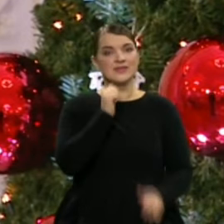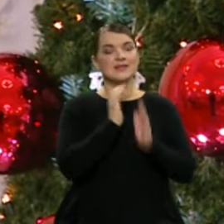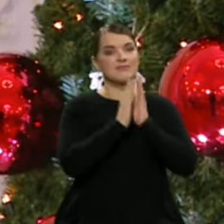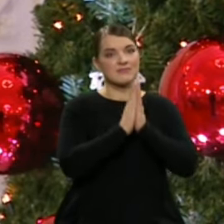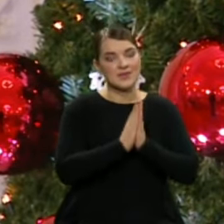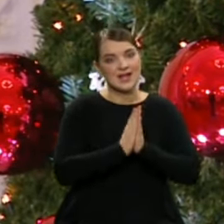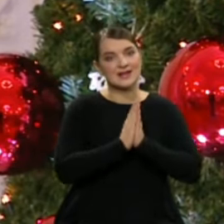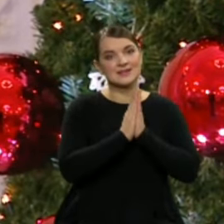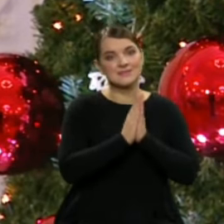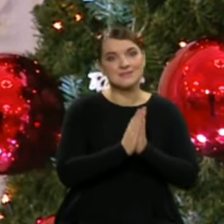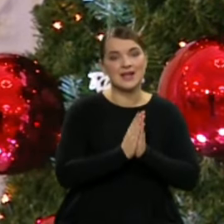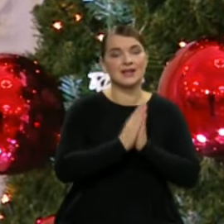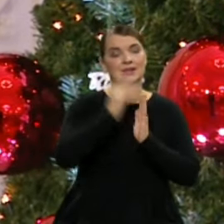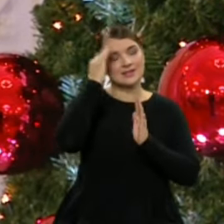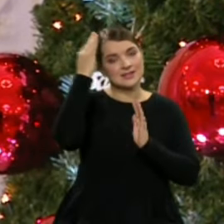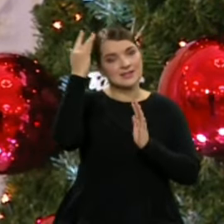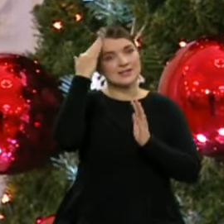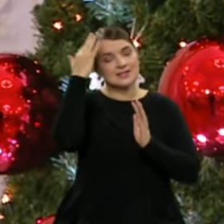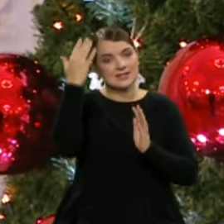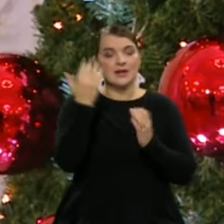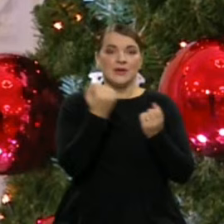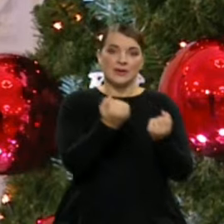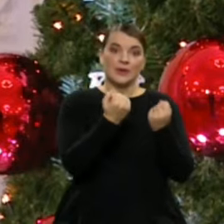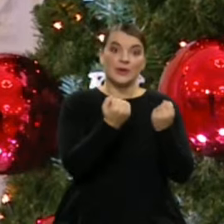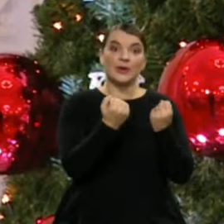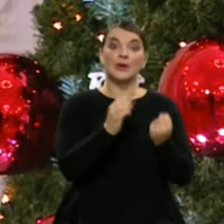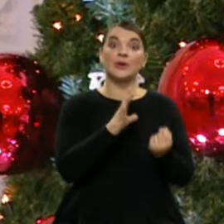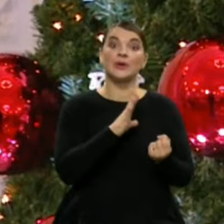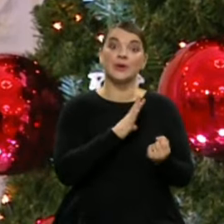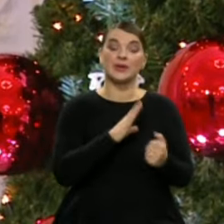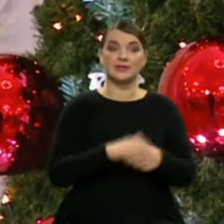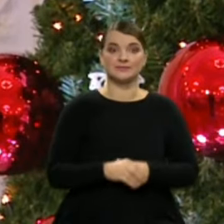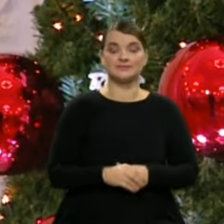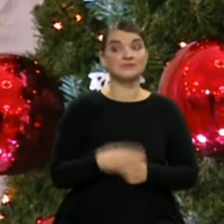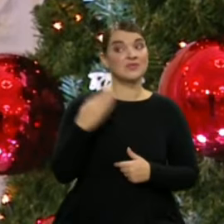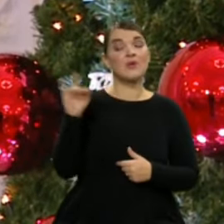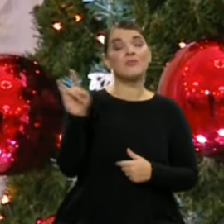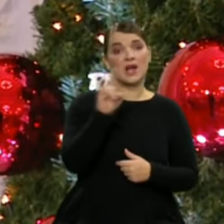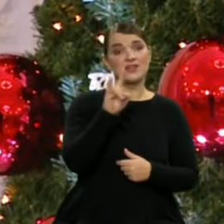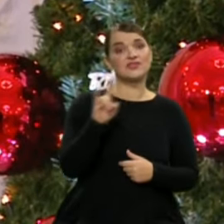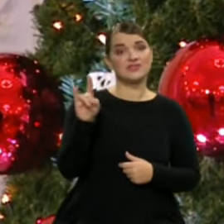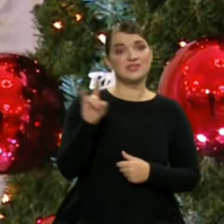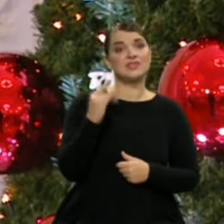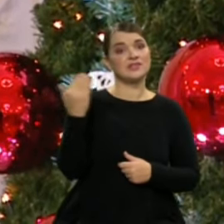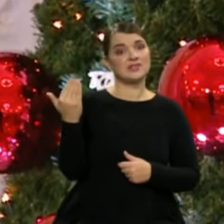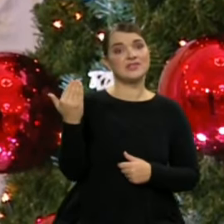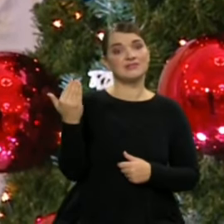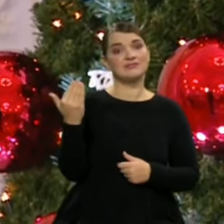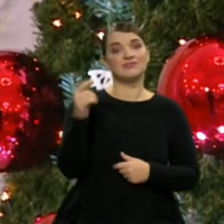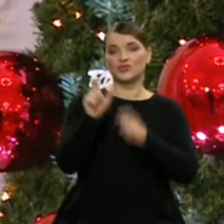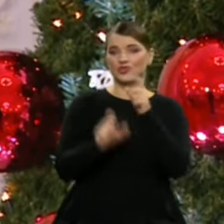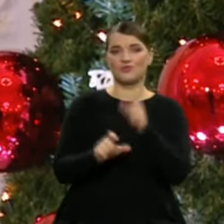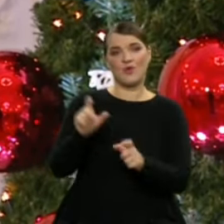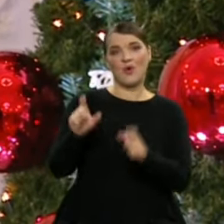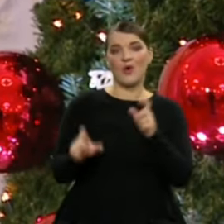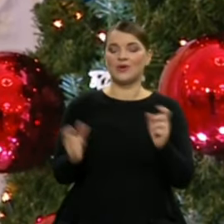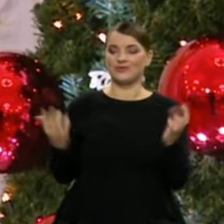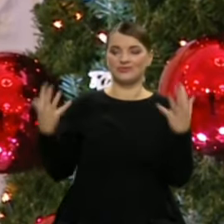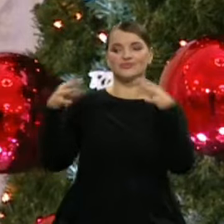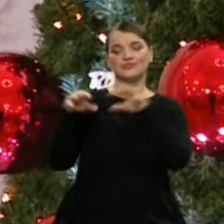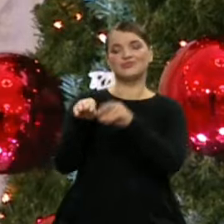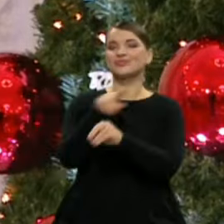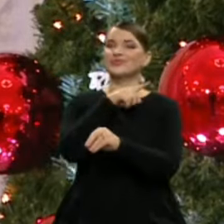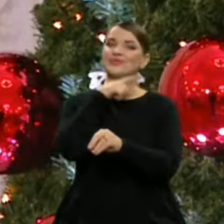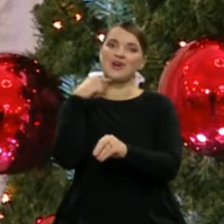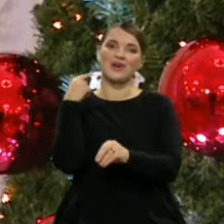maldomis, mintimis ir palaikymu. Aš kalbu apie bažnyčią, nes žmonės ir yra bažnyčia. Žmonės ir